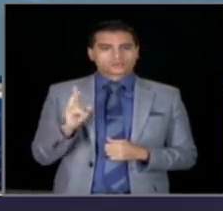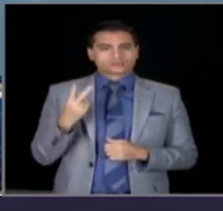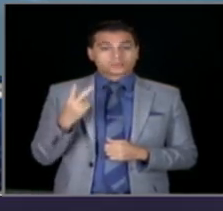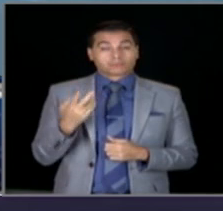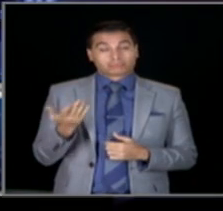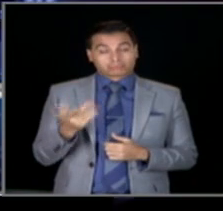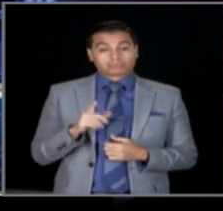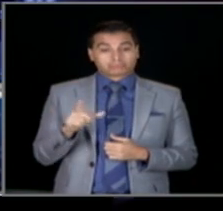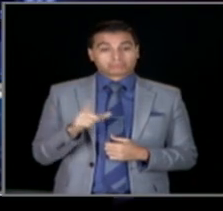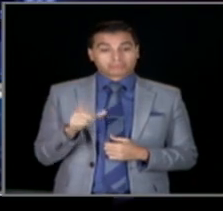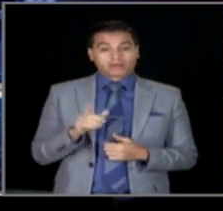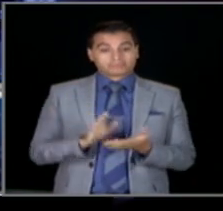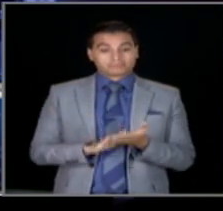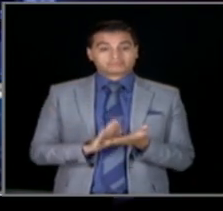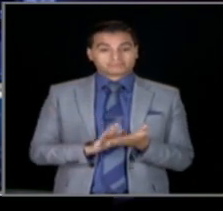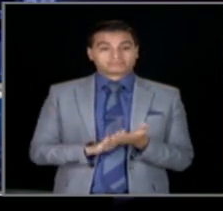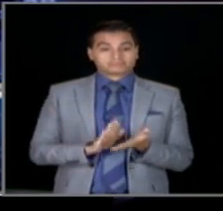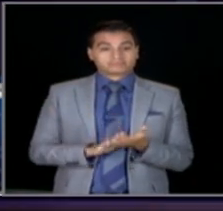117. صح. إجابة صحيحة.